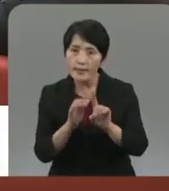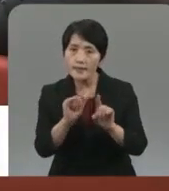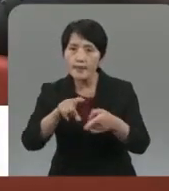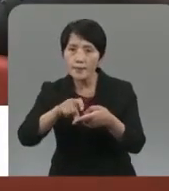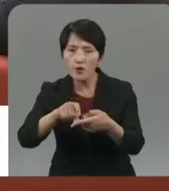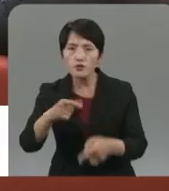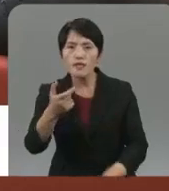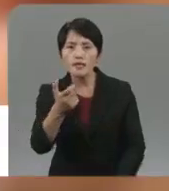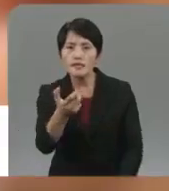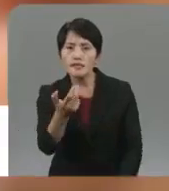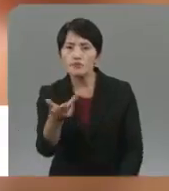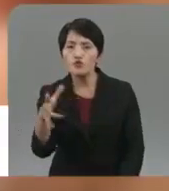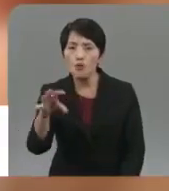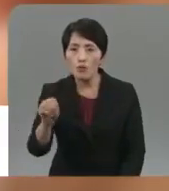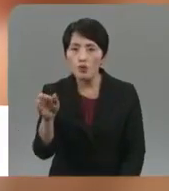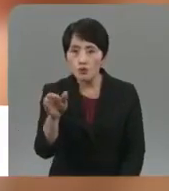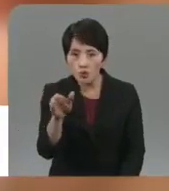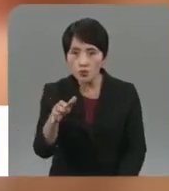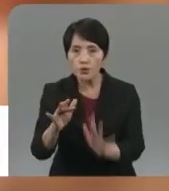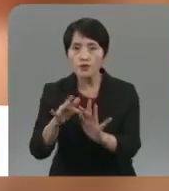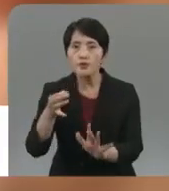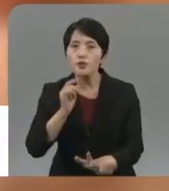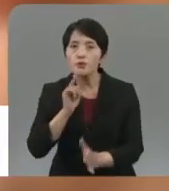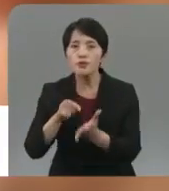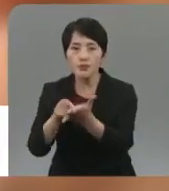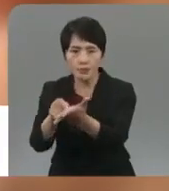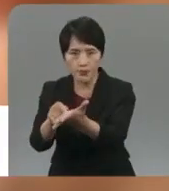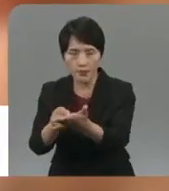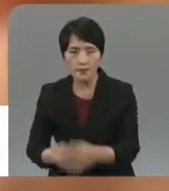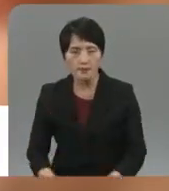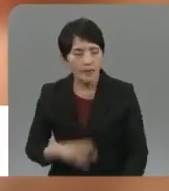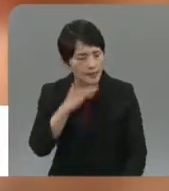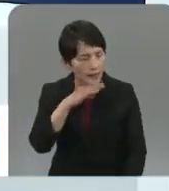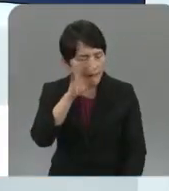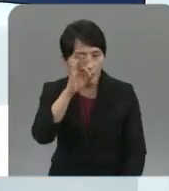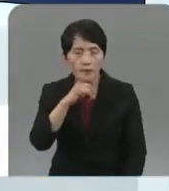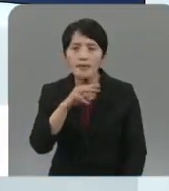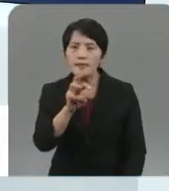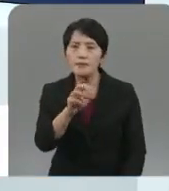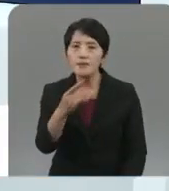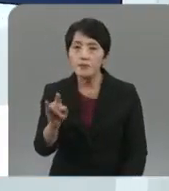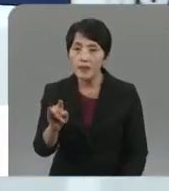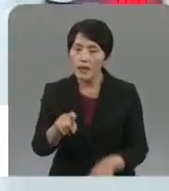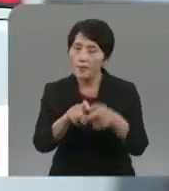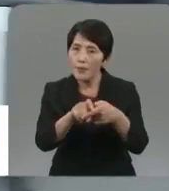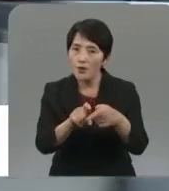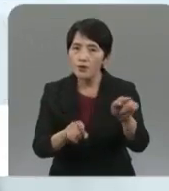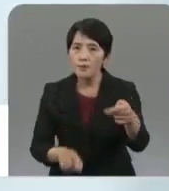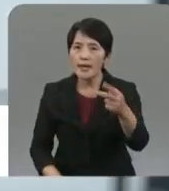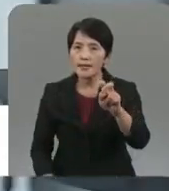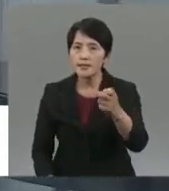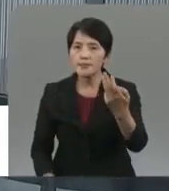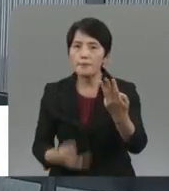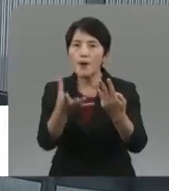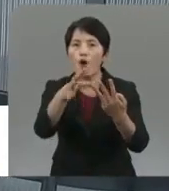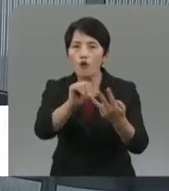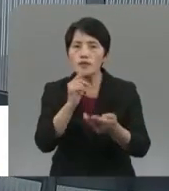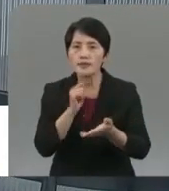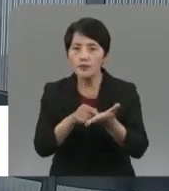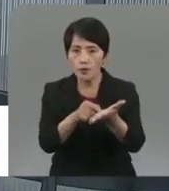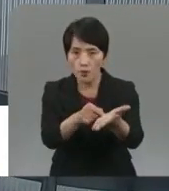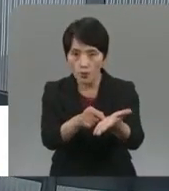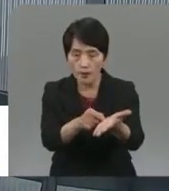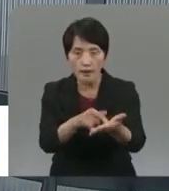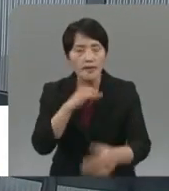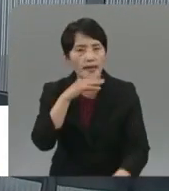в среднем 1 частное лицо приходится виртуальных активов на сумму 7 млрд 600 млн или